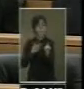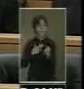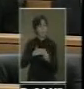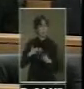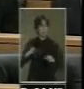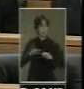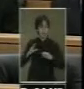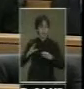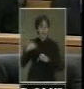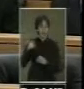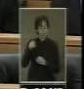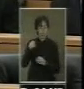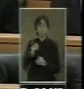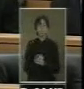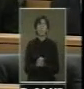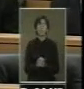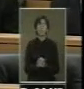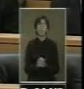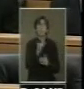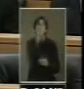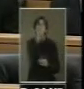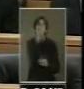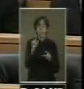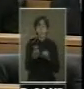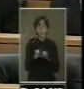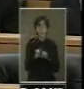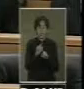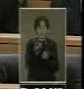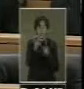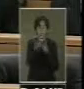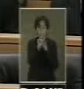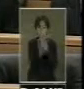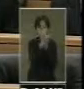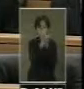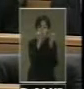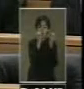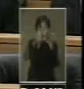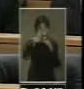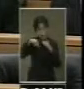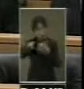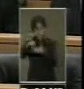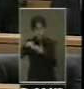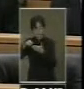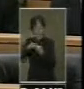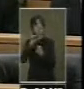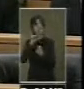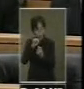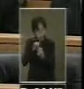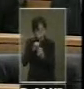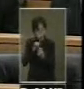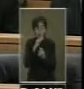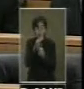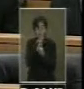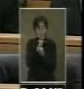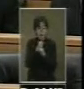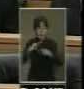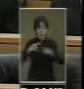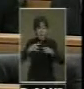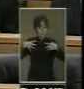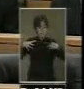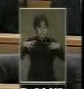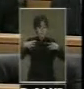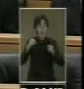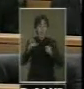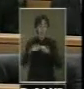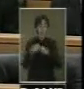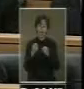เราคิดว่าวิธีอื่นมีแต่จะทำให้การกลับคืนสู่อำนาจของประชาชนเนี่ยไม่ราบรื่นหรือมีความรุนแรงหรือมีความขัด